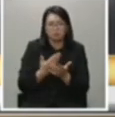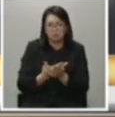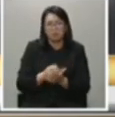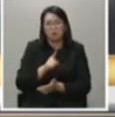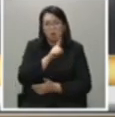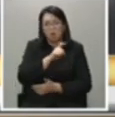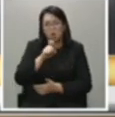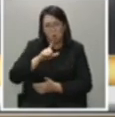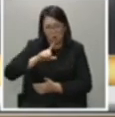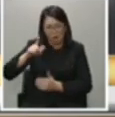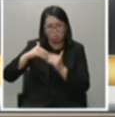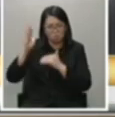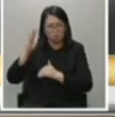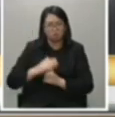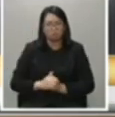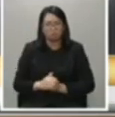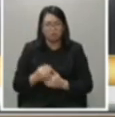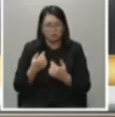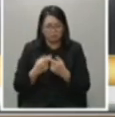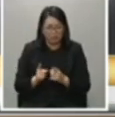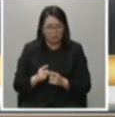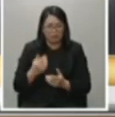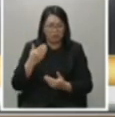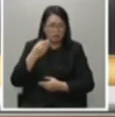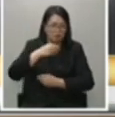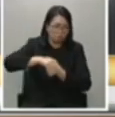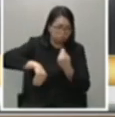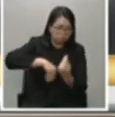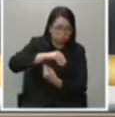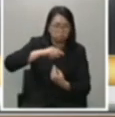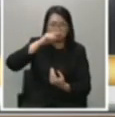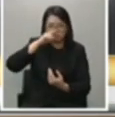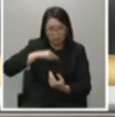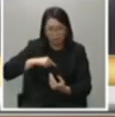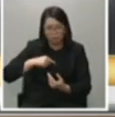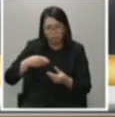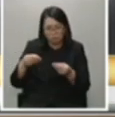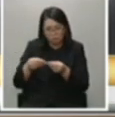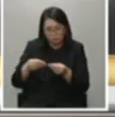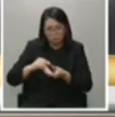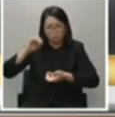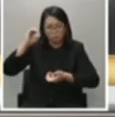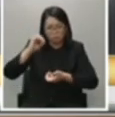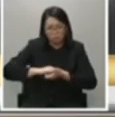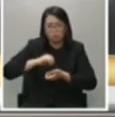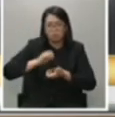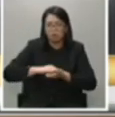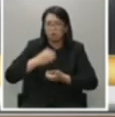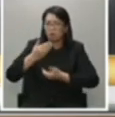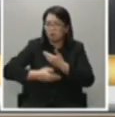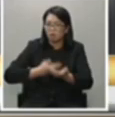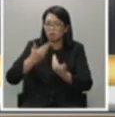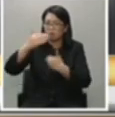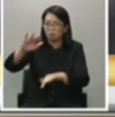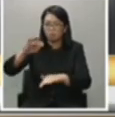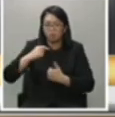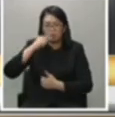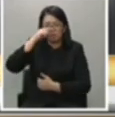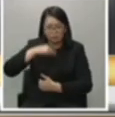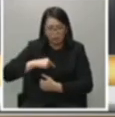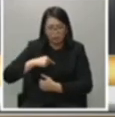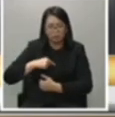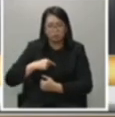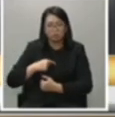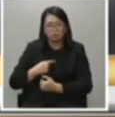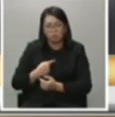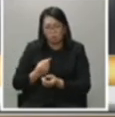อยล้านบาทแต่การค้าไทยกับประเทศต่างๆก็ไม่ได้กระเตื้องนั่นเป็นเพราะพลเอกประยุท